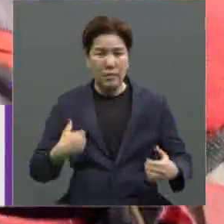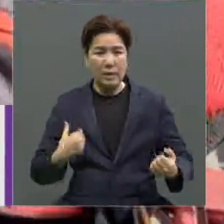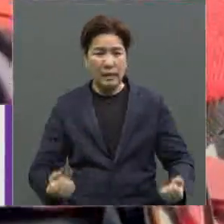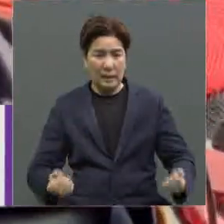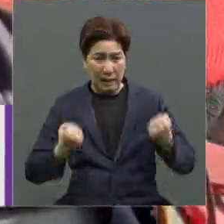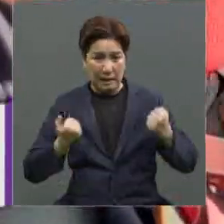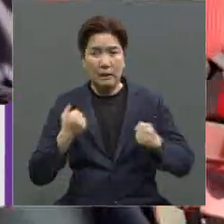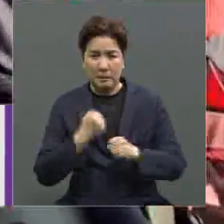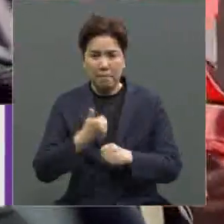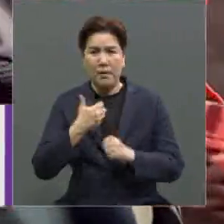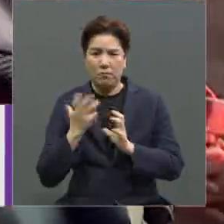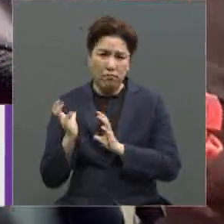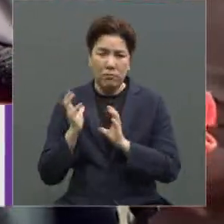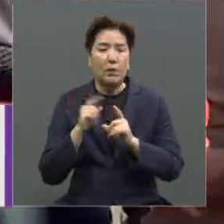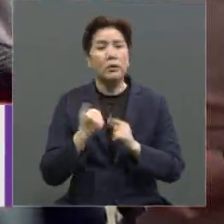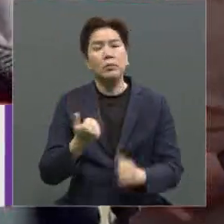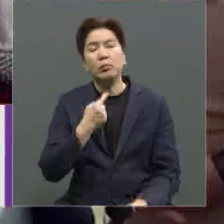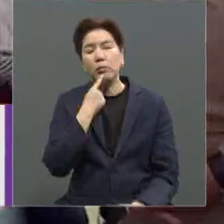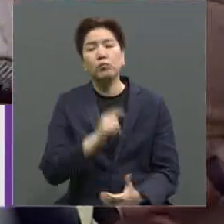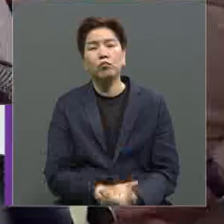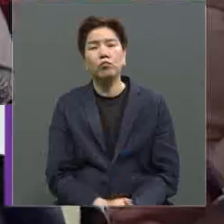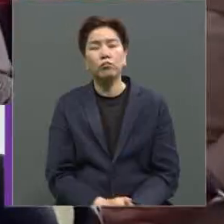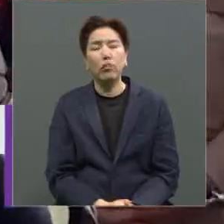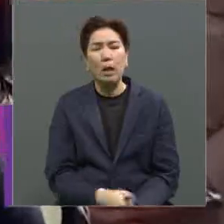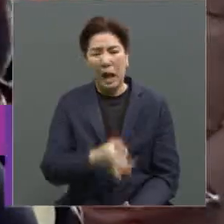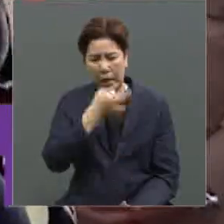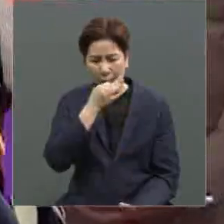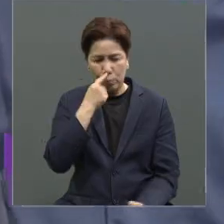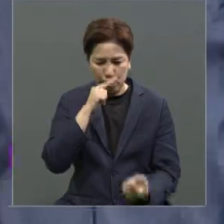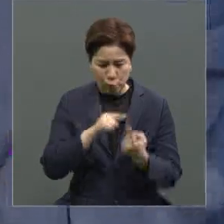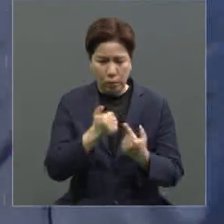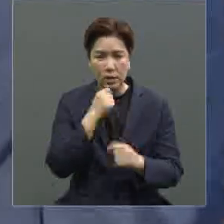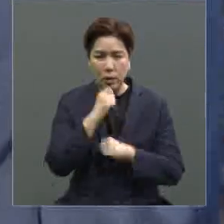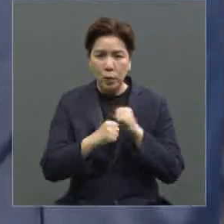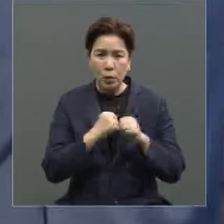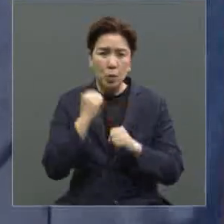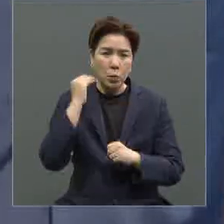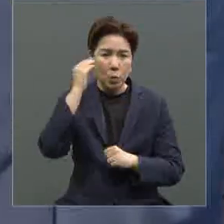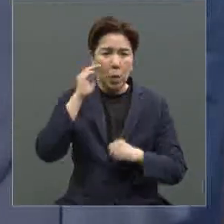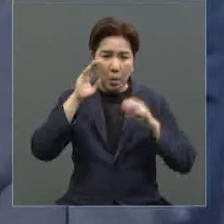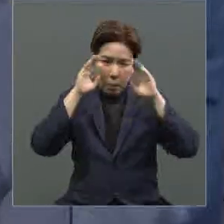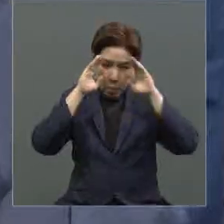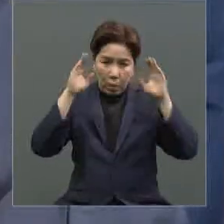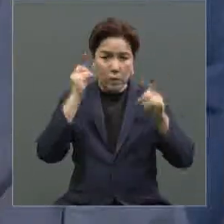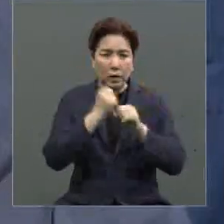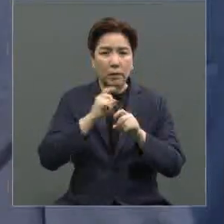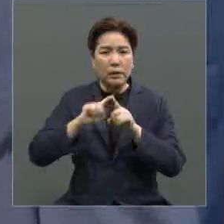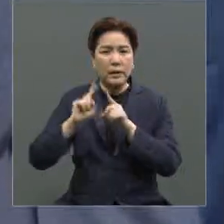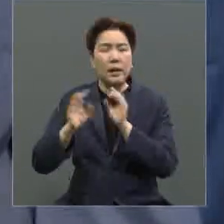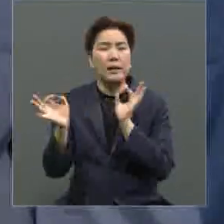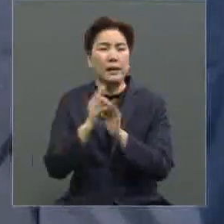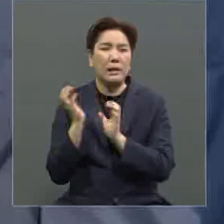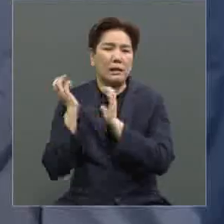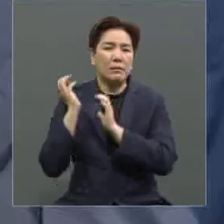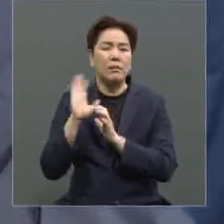อยู่ยังสามารถทำงานได้แต่คุณภูมิธรรมบอกว่าควรจะมีอาชีพที่เหมาะสมกับช่วงวัยใช้ความรู้ประสบการณ์ในป่าเขาแทนการแบกห